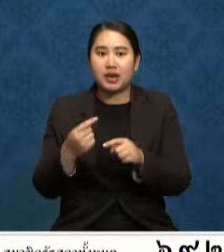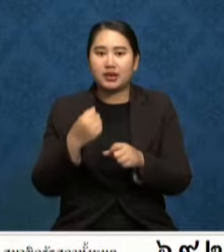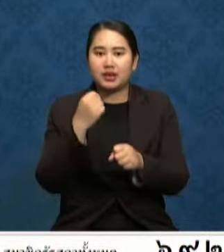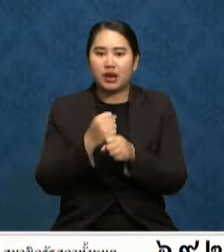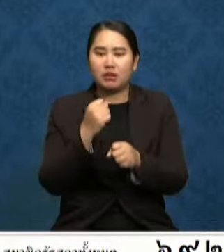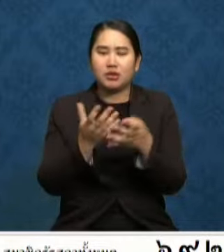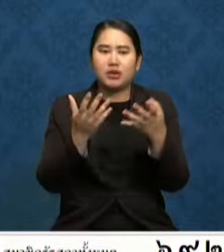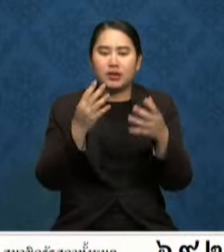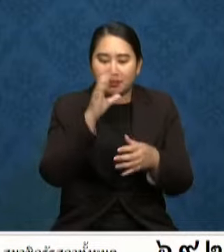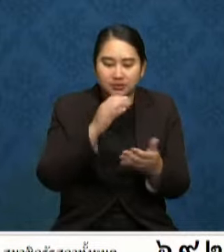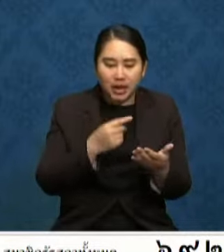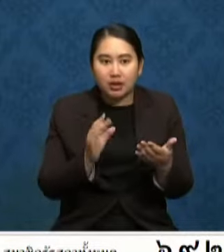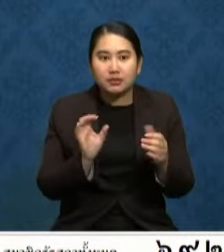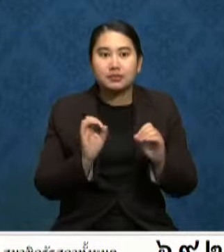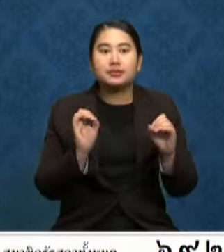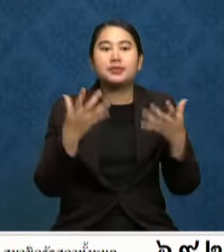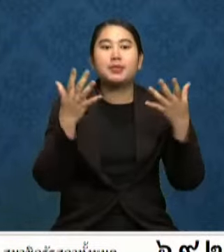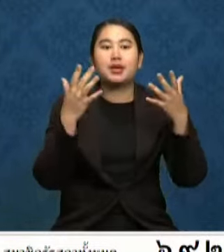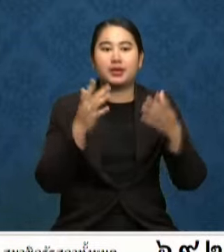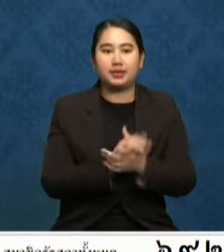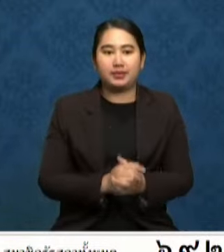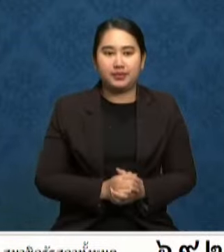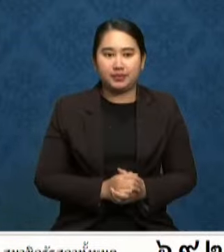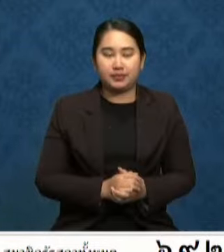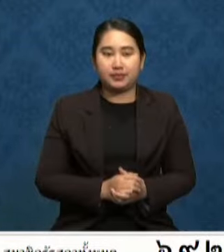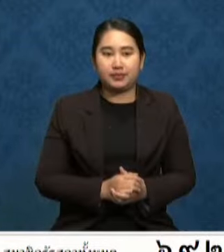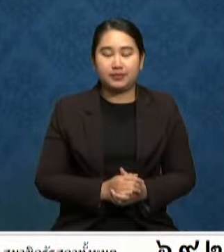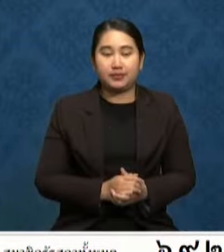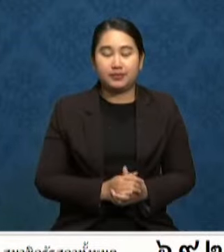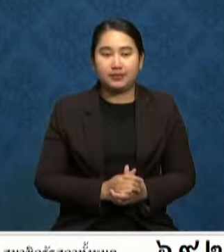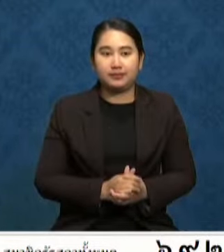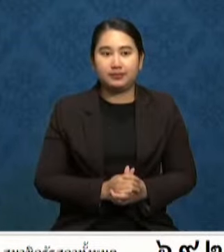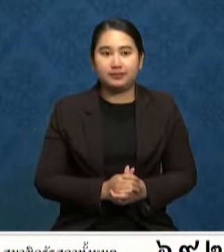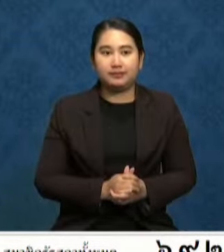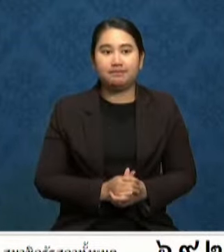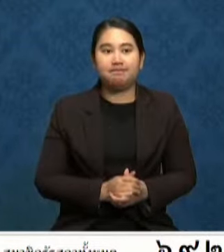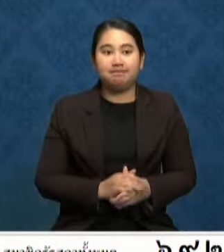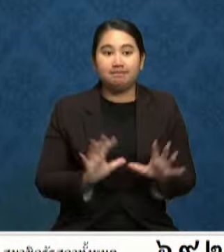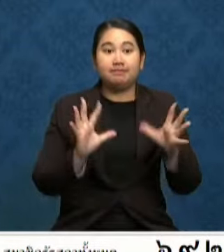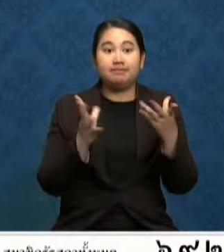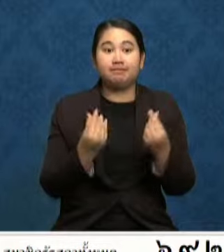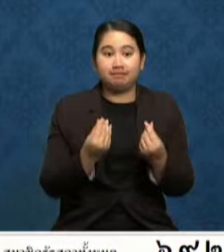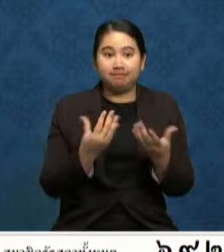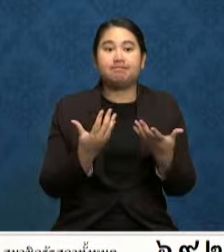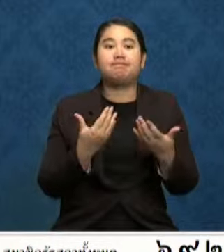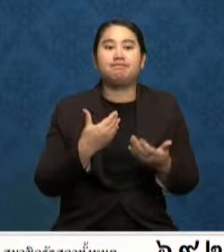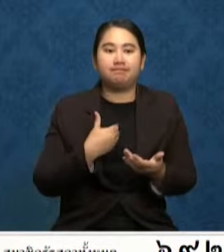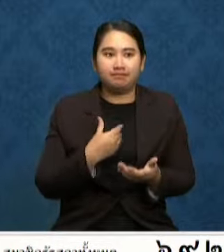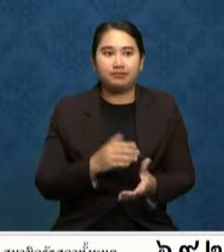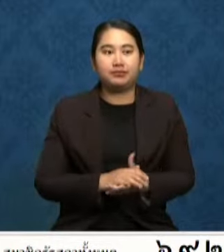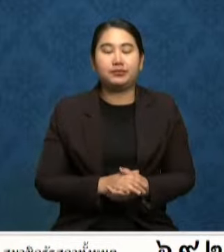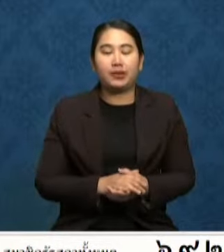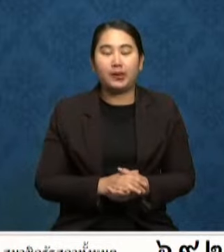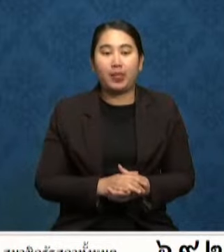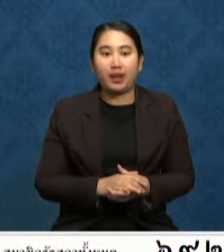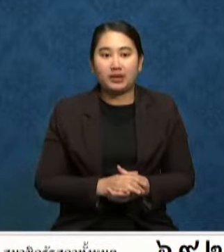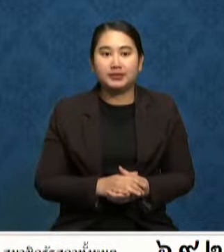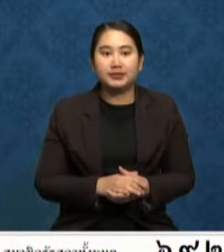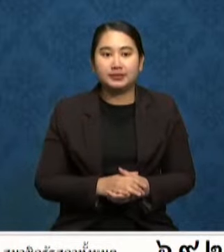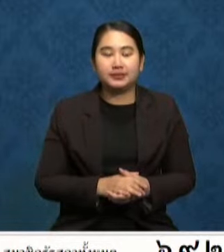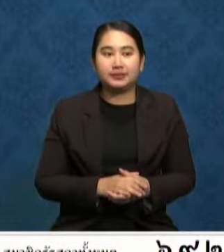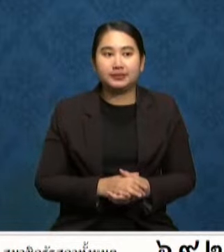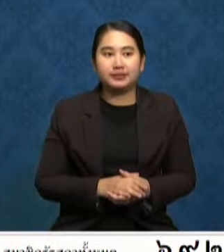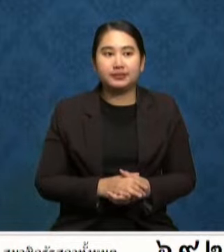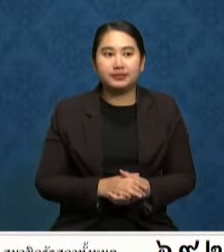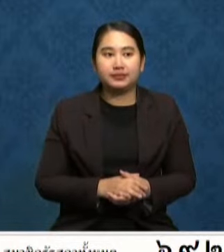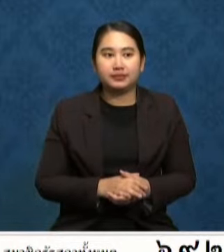roมัก็หาไม่เจอที่มนหายไปคตรนี้เพรฉนั้นถประทานทคน nov conferences